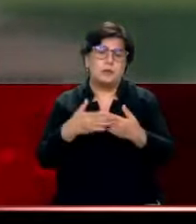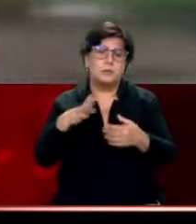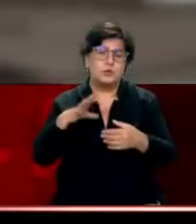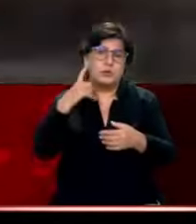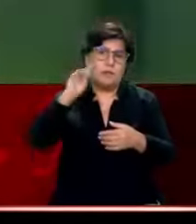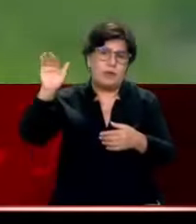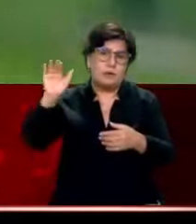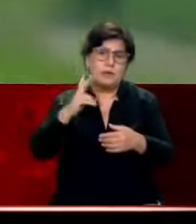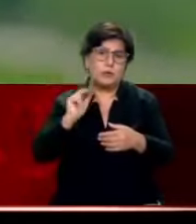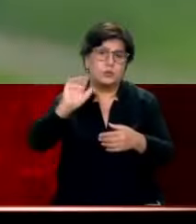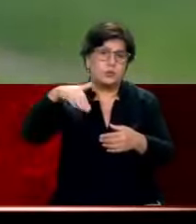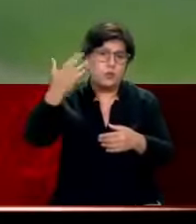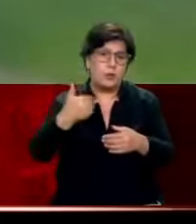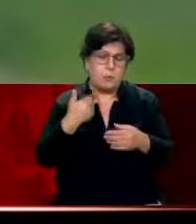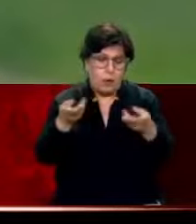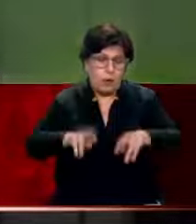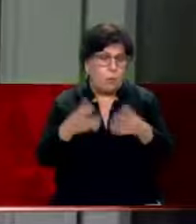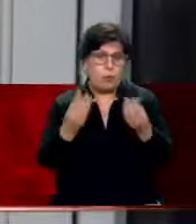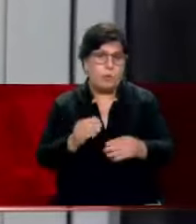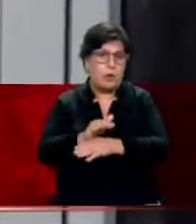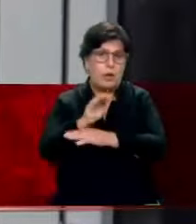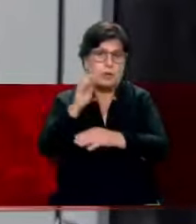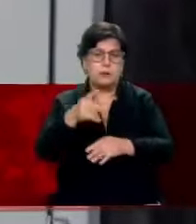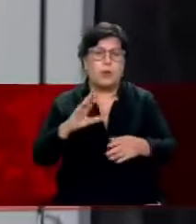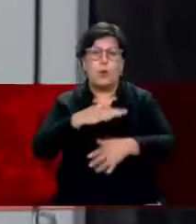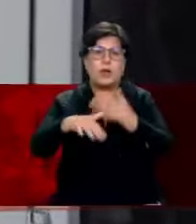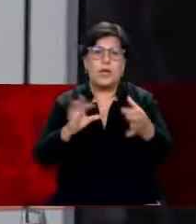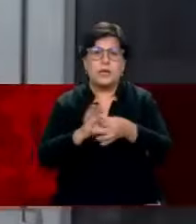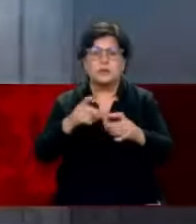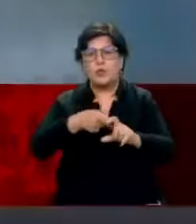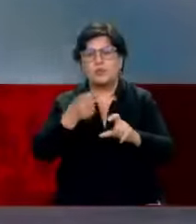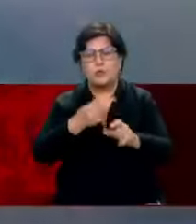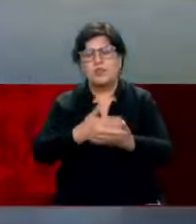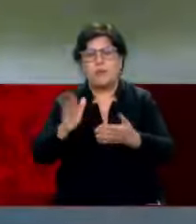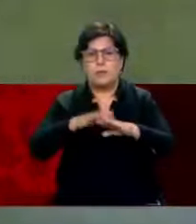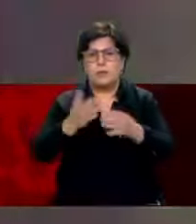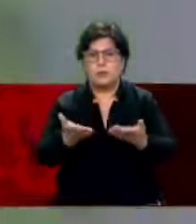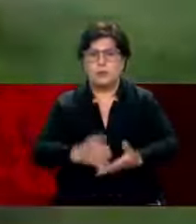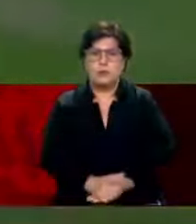devletimizden. 2 gün sonra ben olmayabilirim bu hayatta. Olaya ilişkin soruşturma sürüyor.